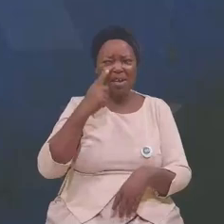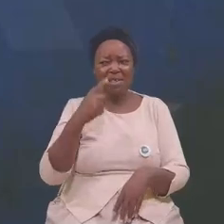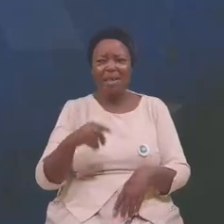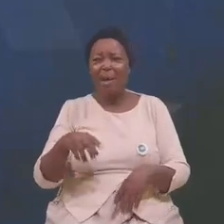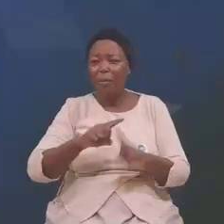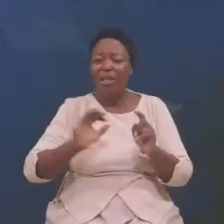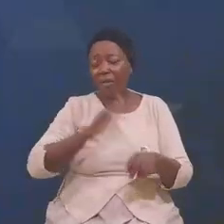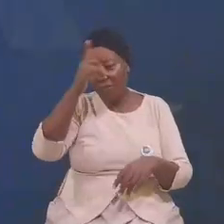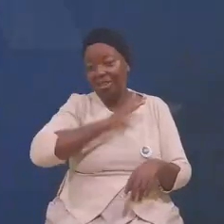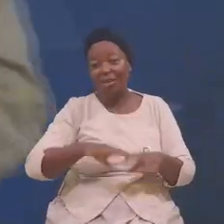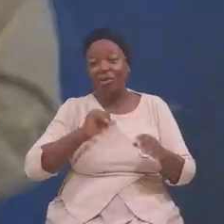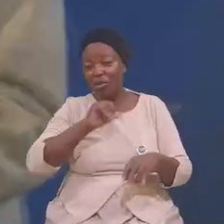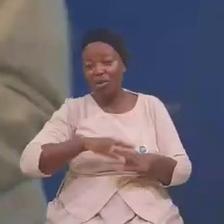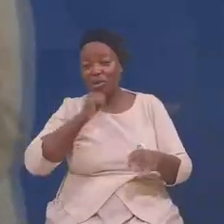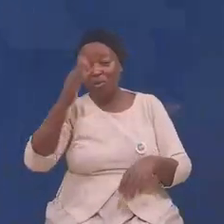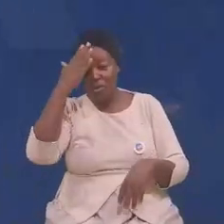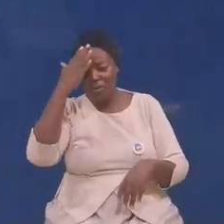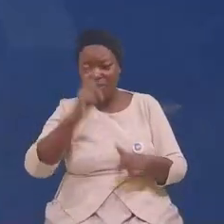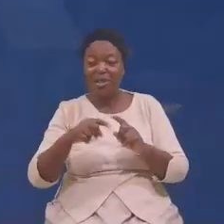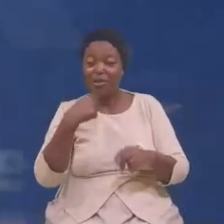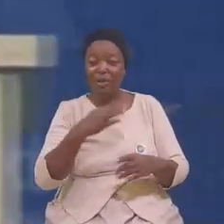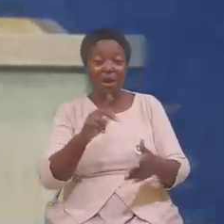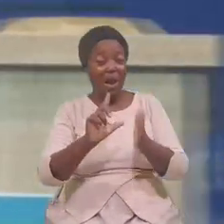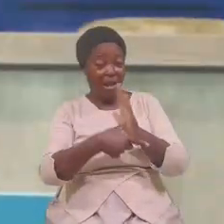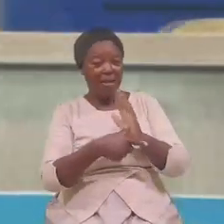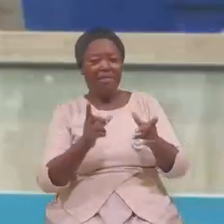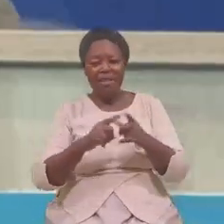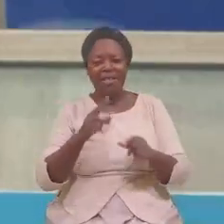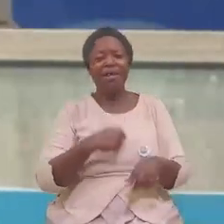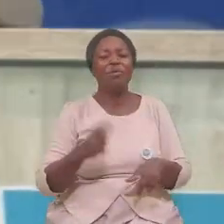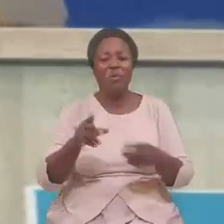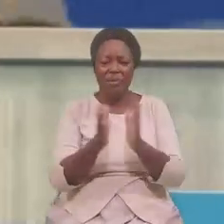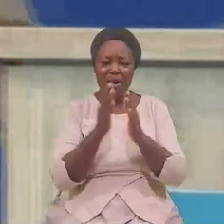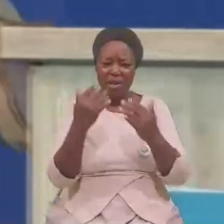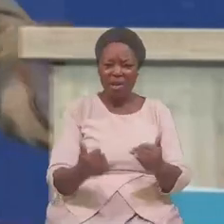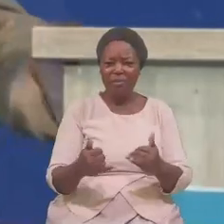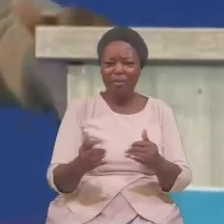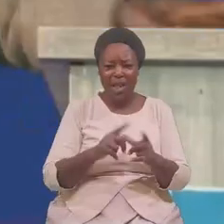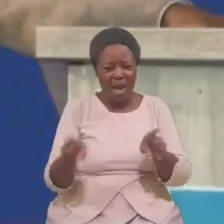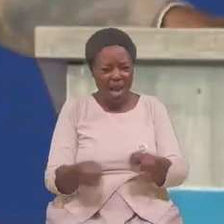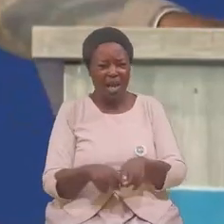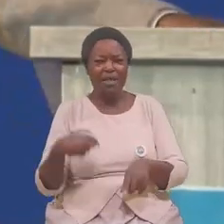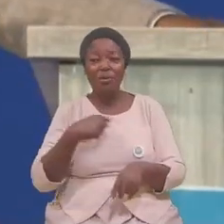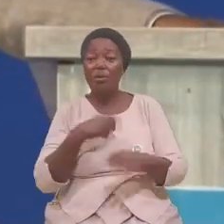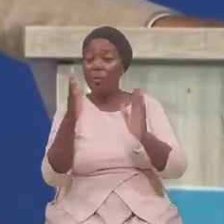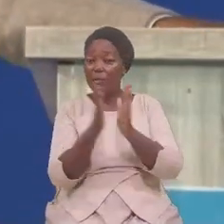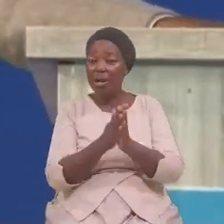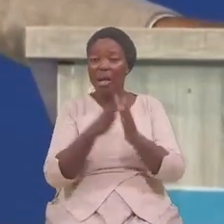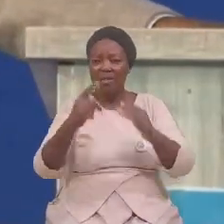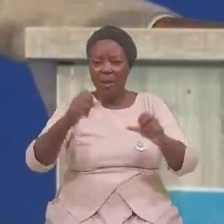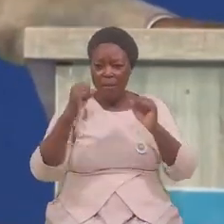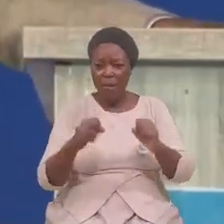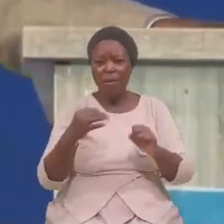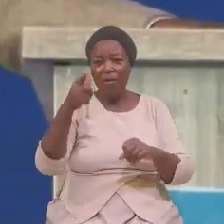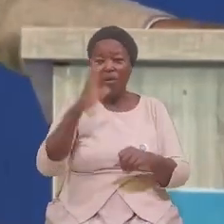dit ça après. Et j'ai dit, nous allons prier maintenant. Et quand nous prions, la puissance de Dieu